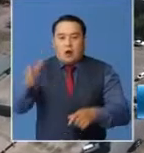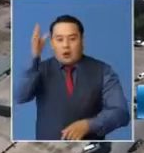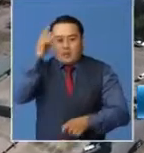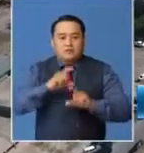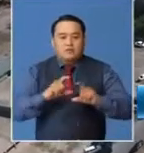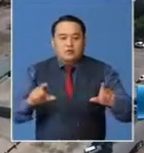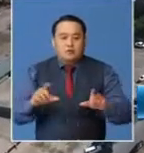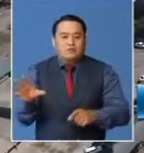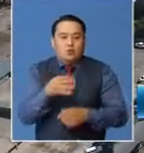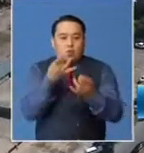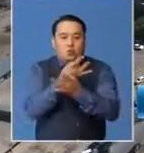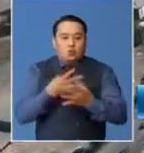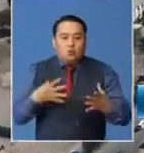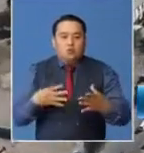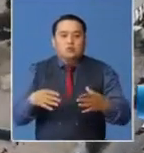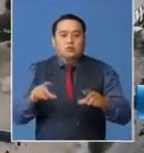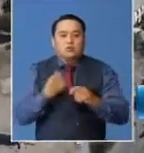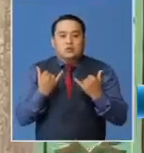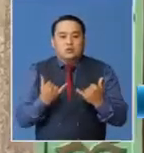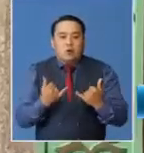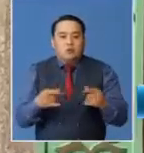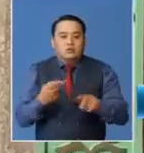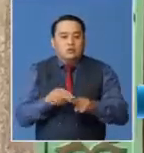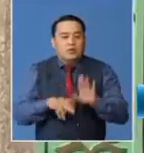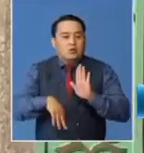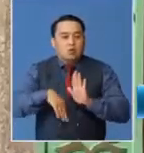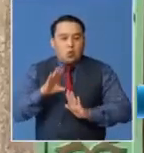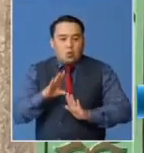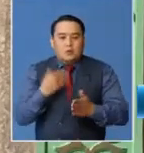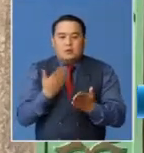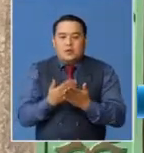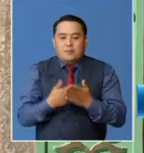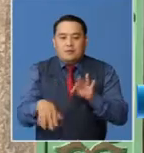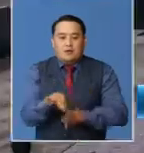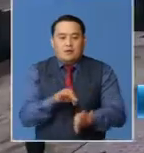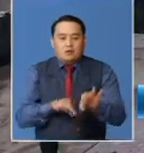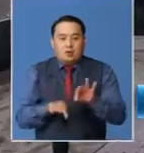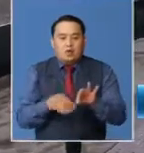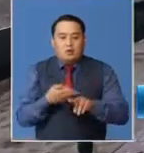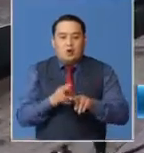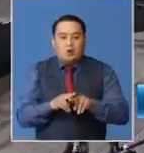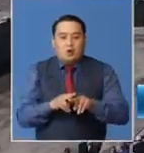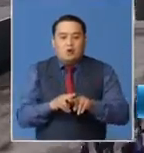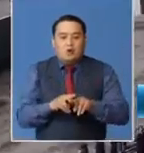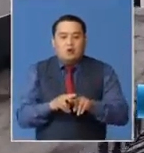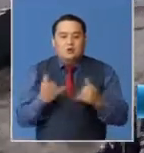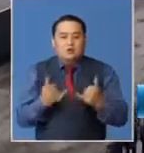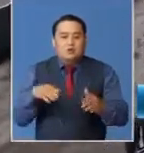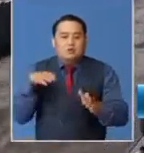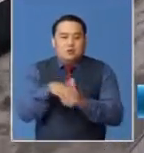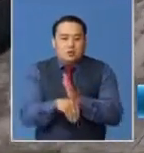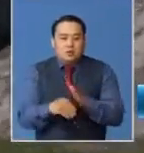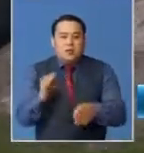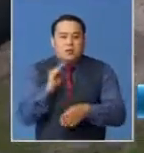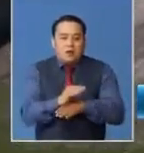образования и культуры. Здания до сих пор являются одним из лучших образцов архитектуры. К такому ансамблю теперь добавилась